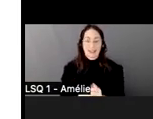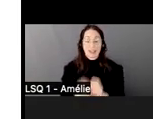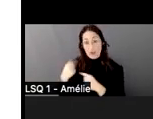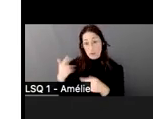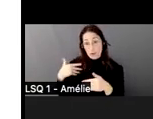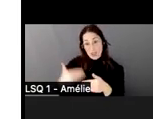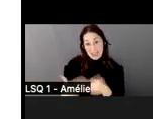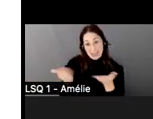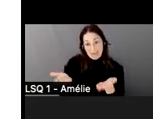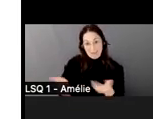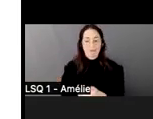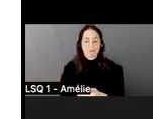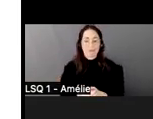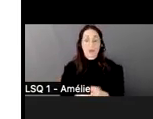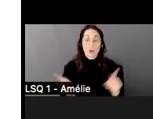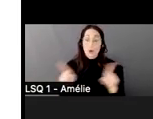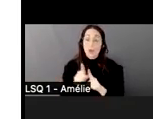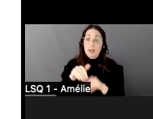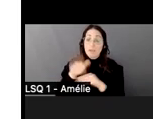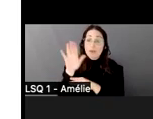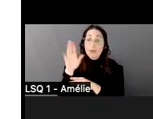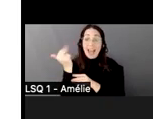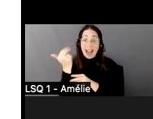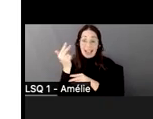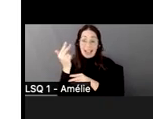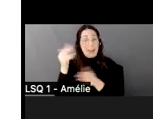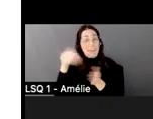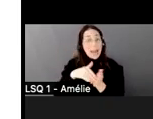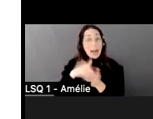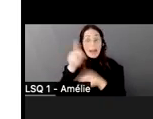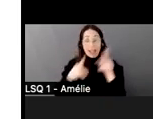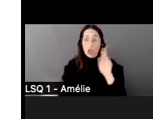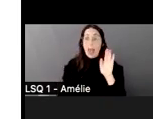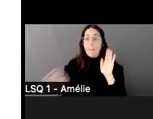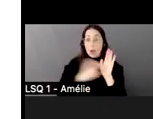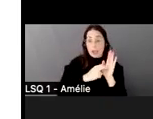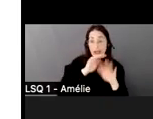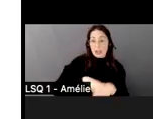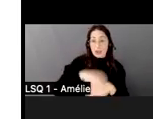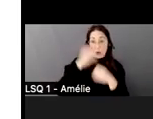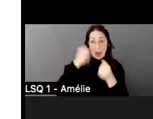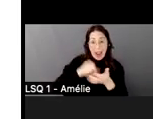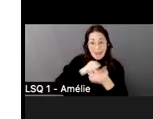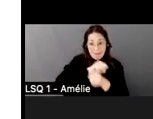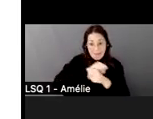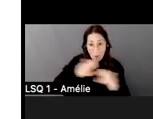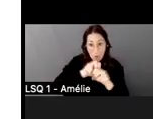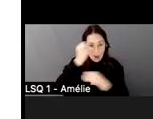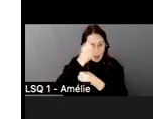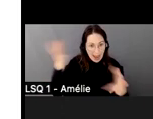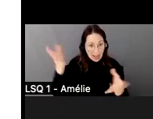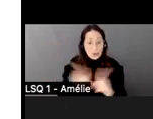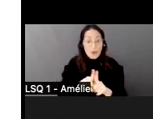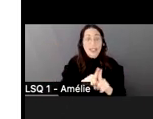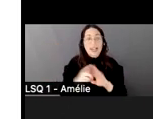jour et nous avons plus de 13 000 abonnés à notre infolettre et la communauté de pratique comporte plus